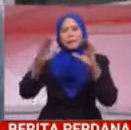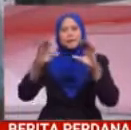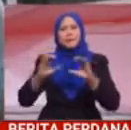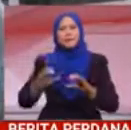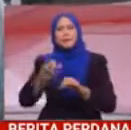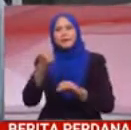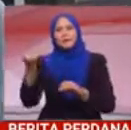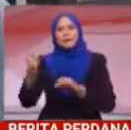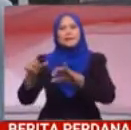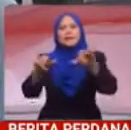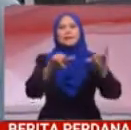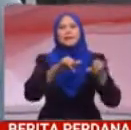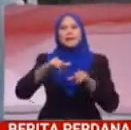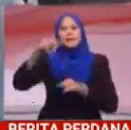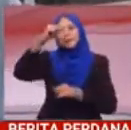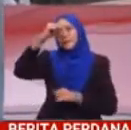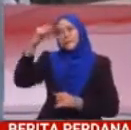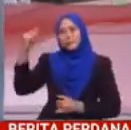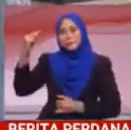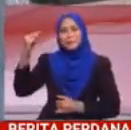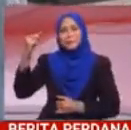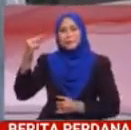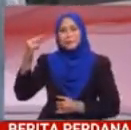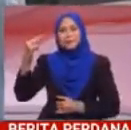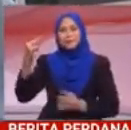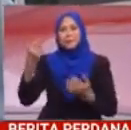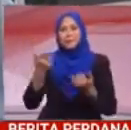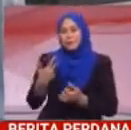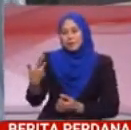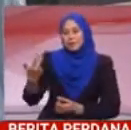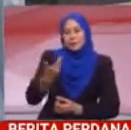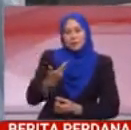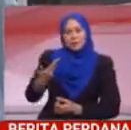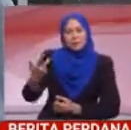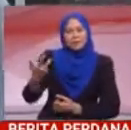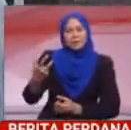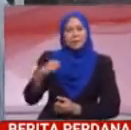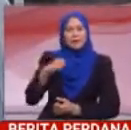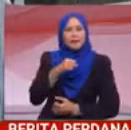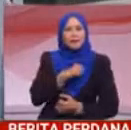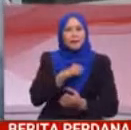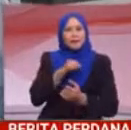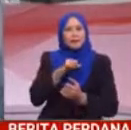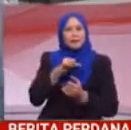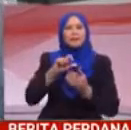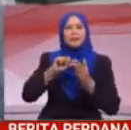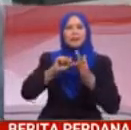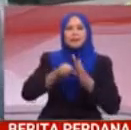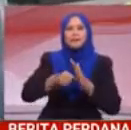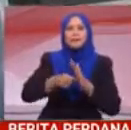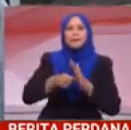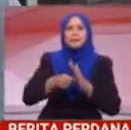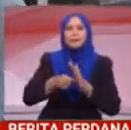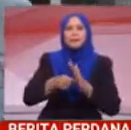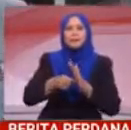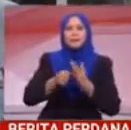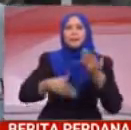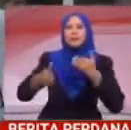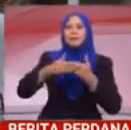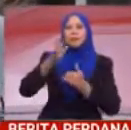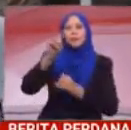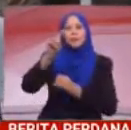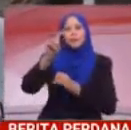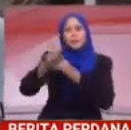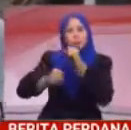asal Seragam Hitam kan. So kita orang bertiga ahli asal comeback dengan nak cakap apa setelah hampir